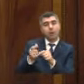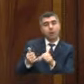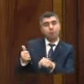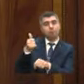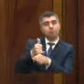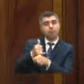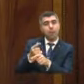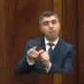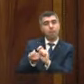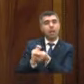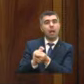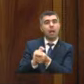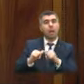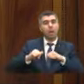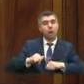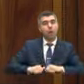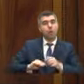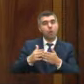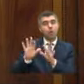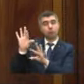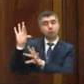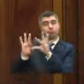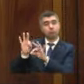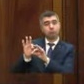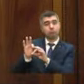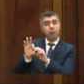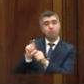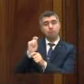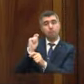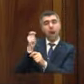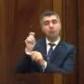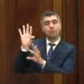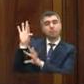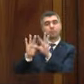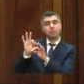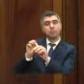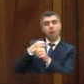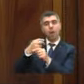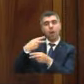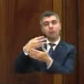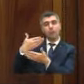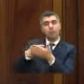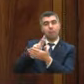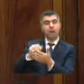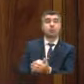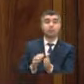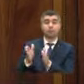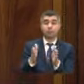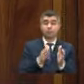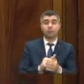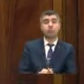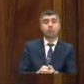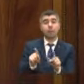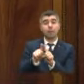الحكومية والإدارية بكفاءات وطنية عالية المستوى. انتهى كلام جلالة الملك. وهذه الكفاءات الوطنية التي نادى بها